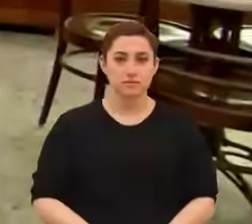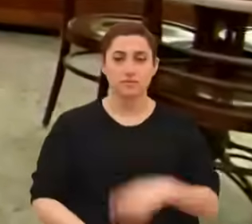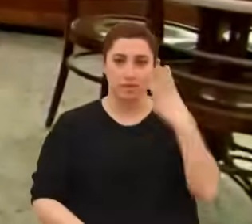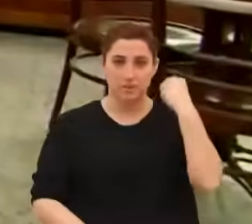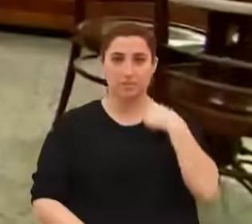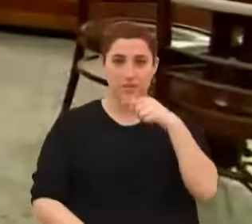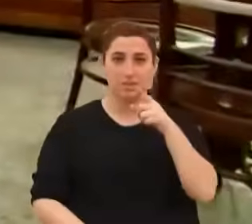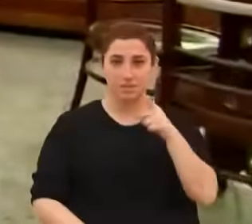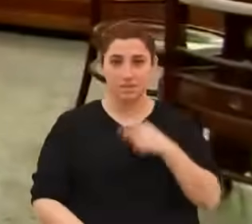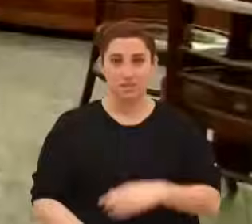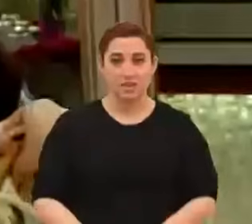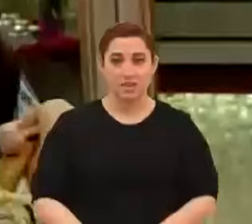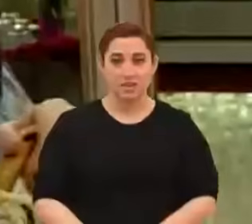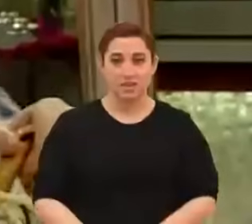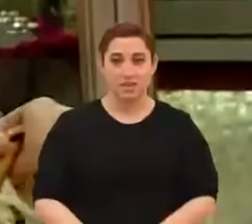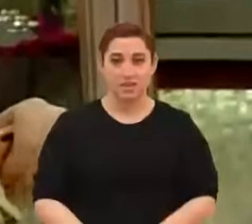Anladım ben seni.